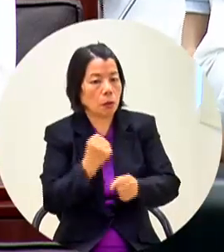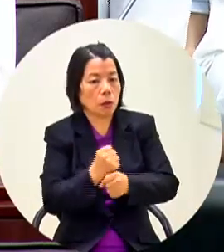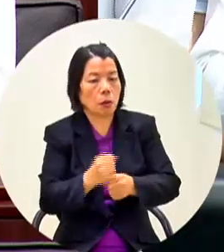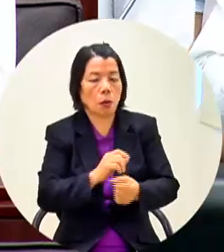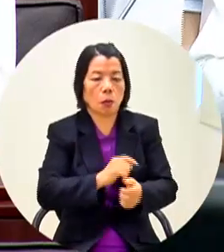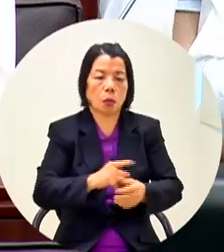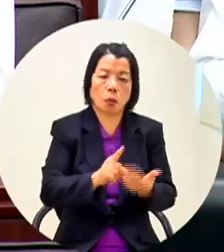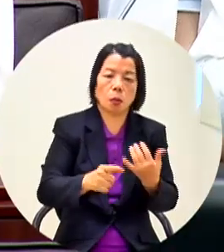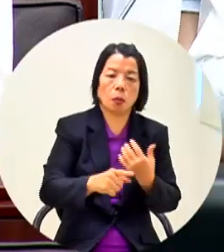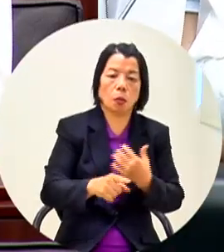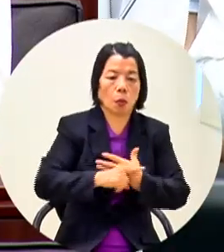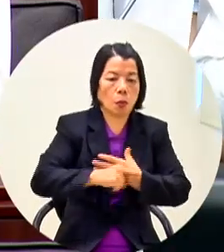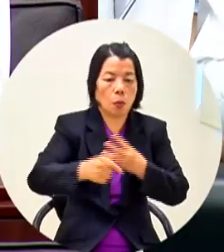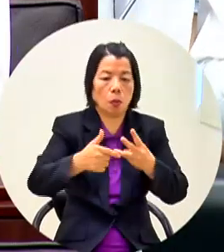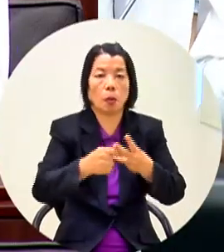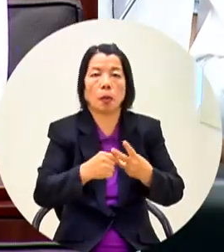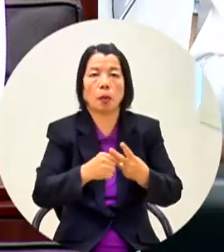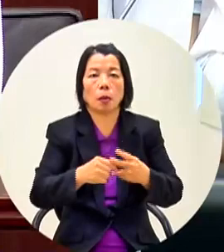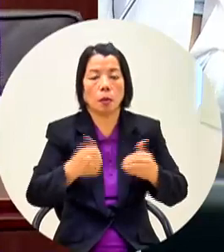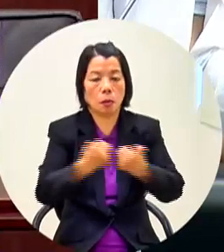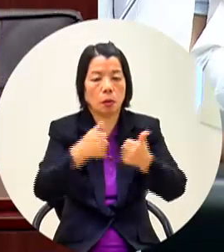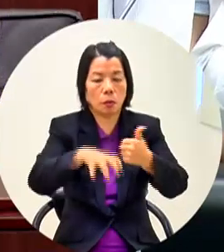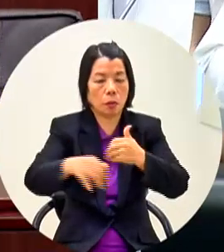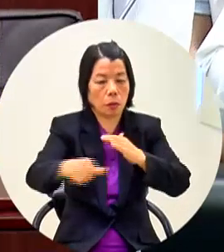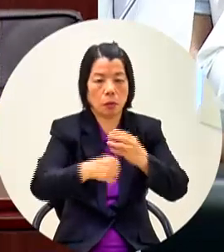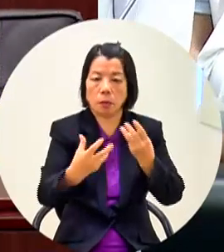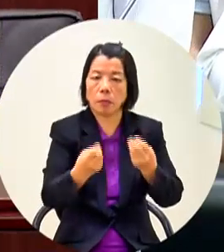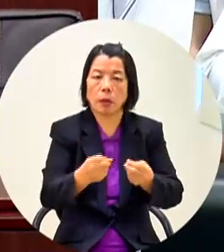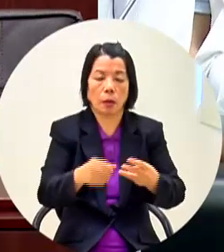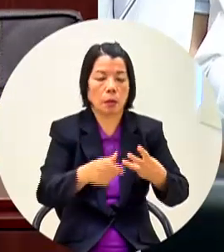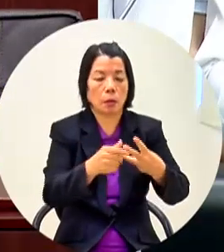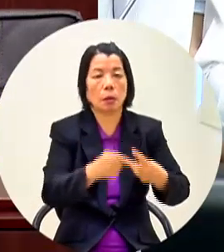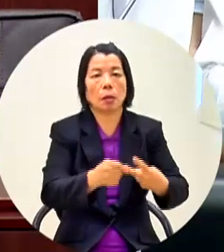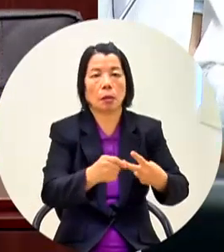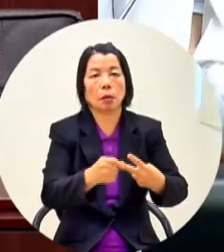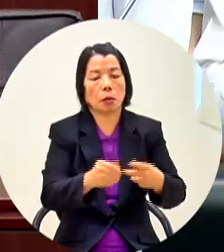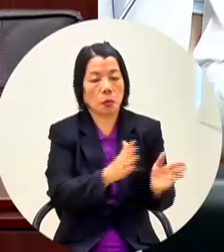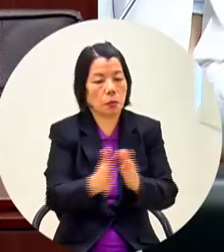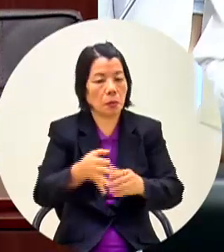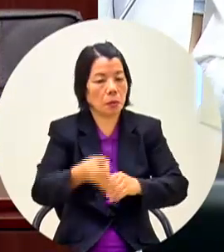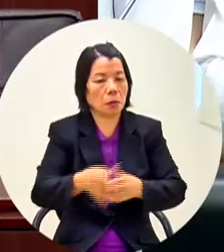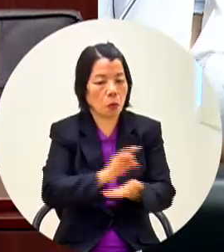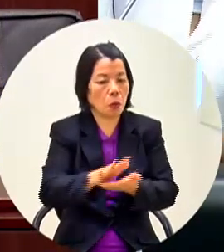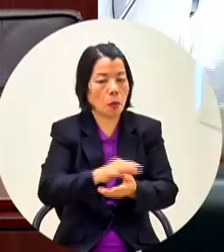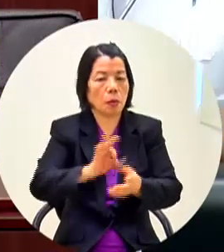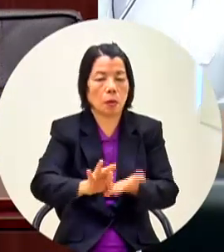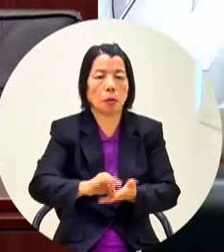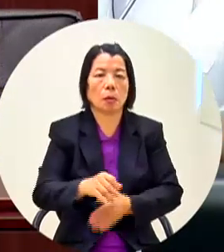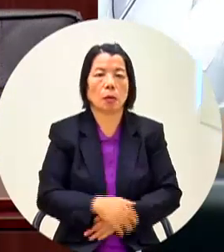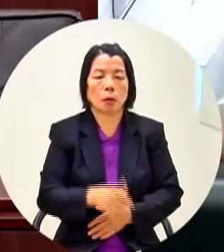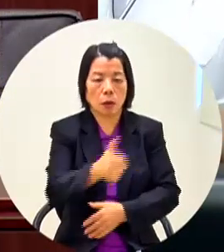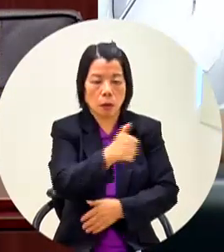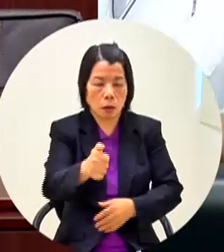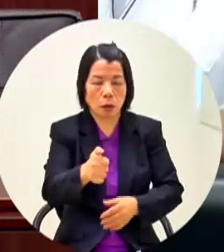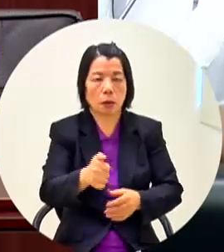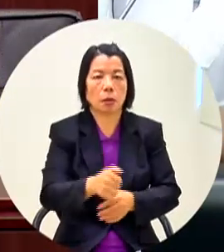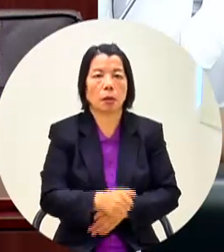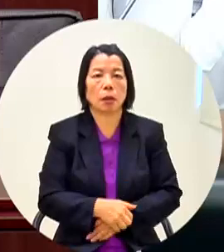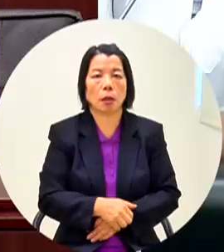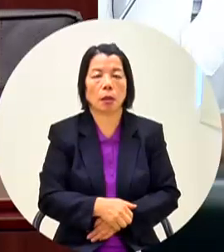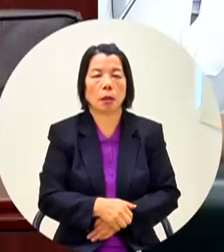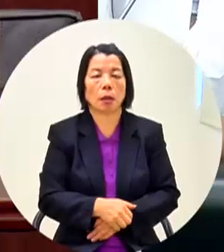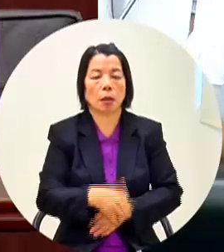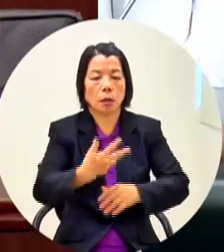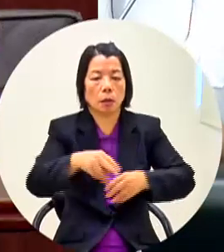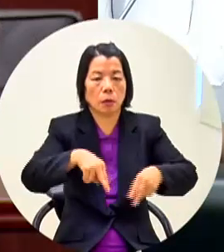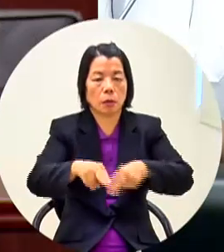机会，即、这个保温。 我想提出三个感谢。第一个感谢中央疫情流行指挥中心。 你有没有道